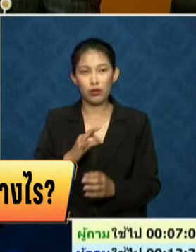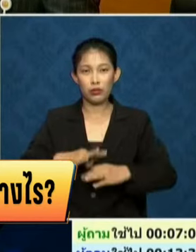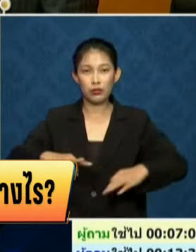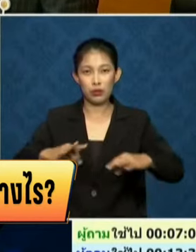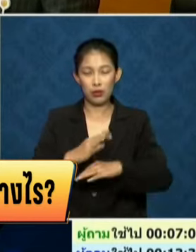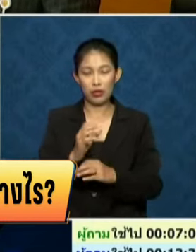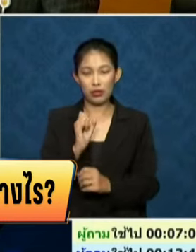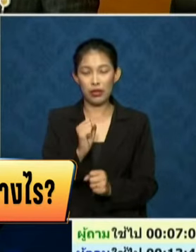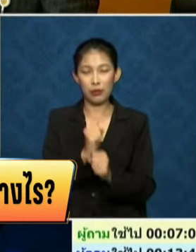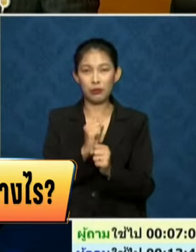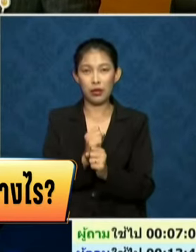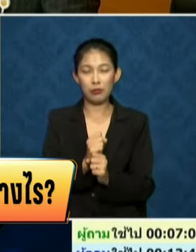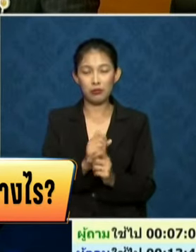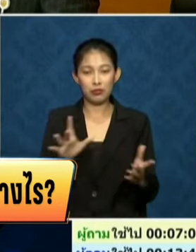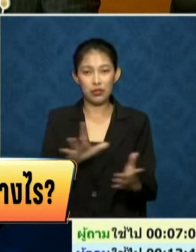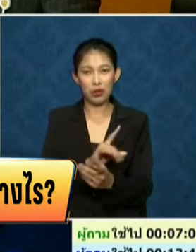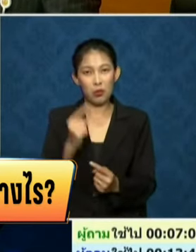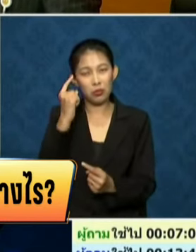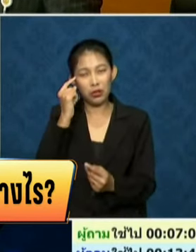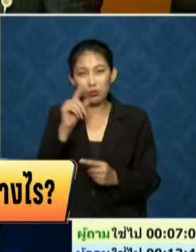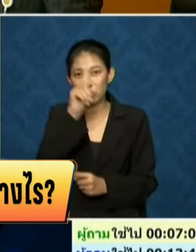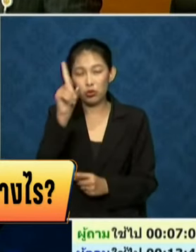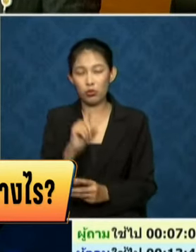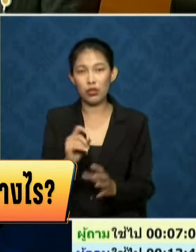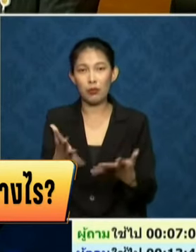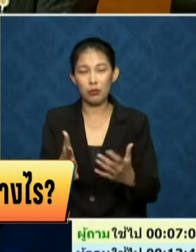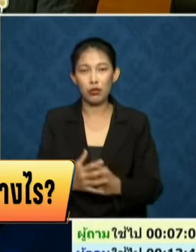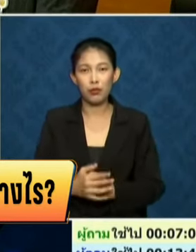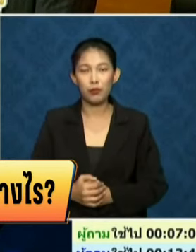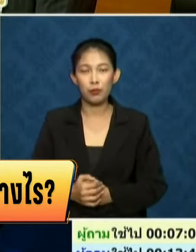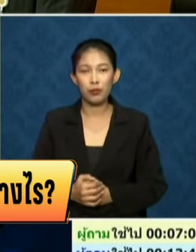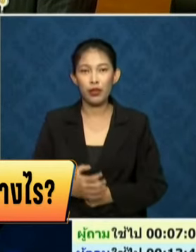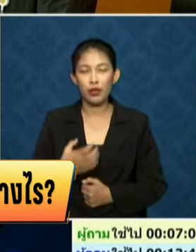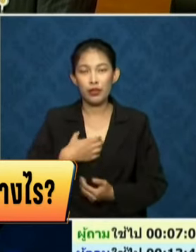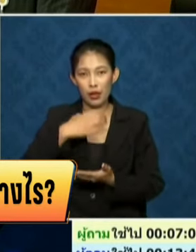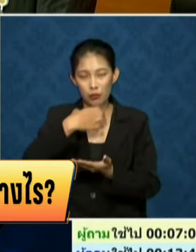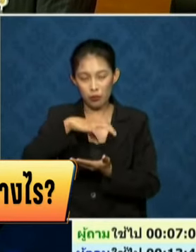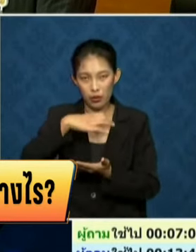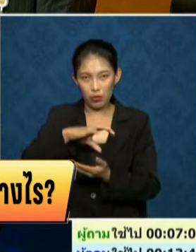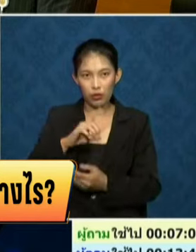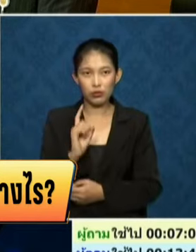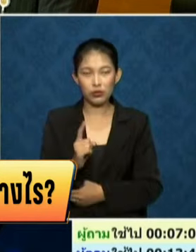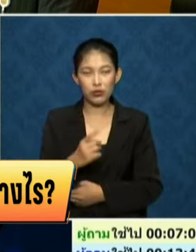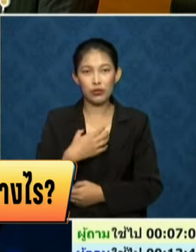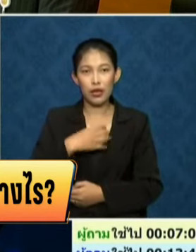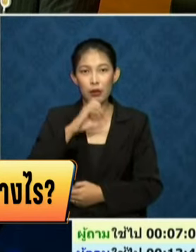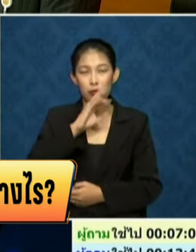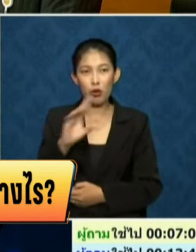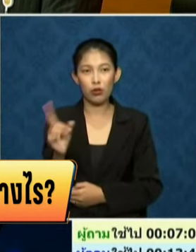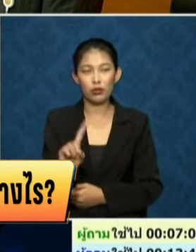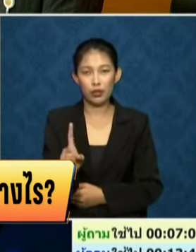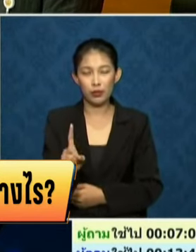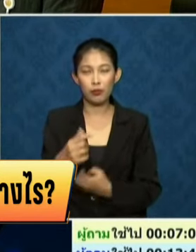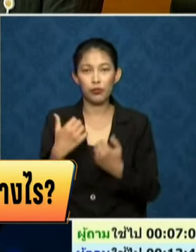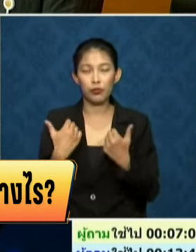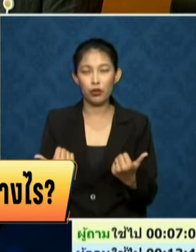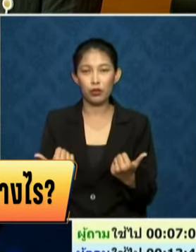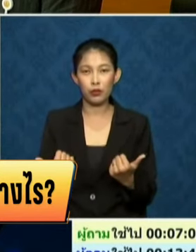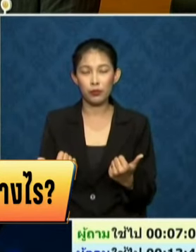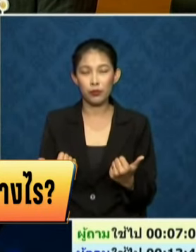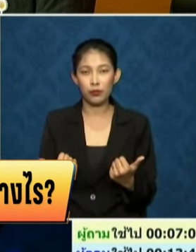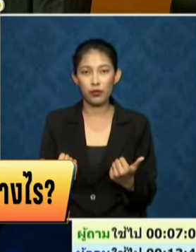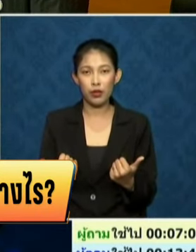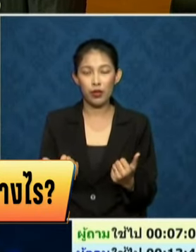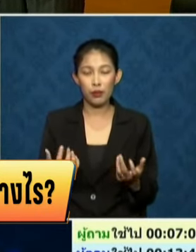คะโดยก็ถือว่าทางด้านคุณทักษิณเก็เข้าสู่กระบวนการทางด้านดุทำแล้วบอกเอาจริงๆนะก่อนที่ผมเนี่ยจะเข้ามารับ